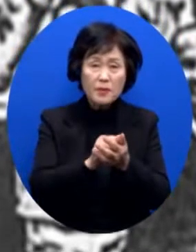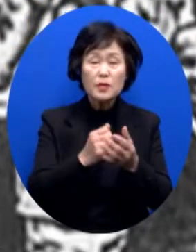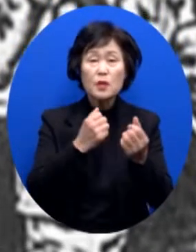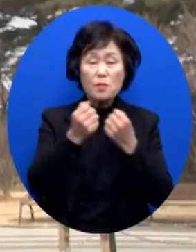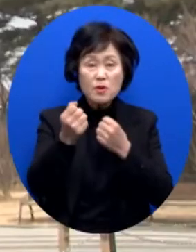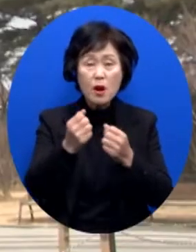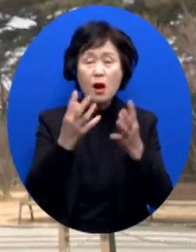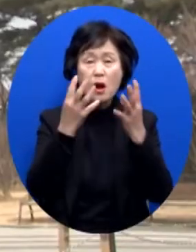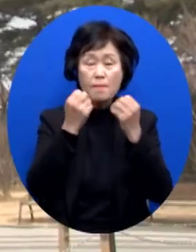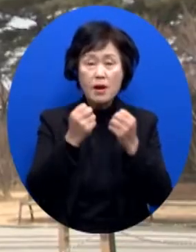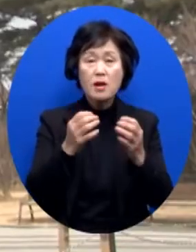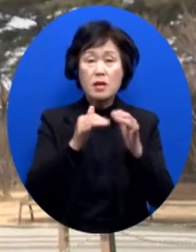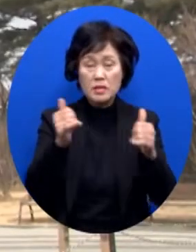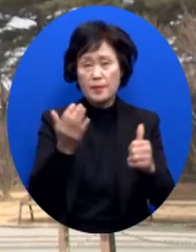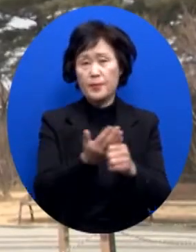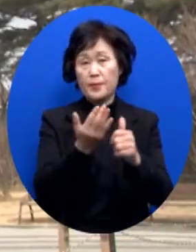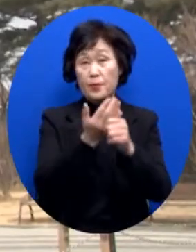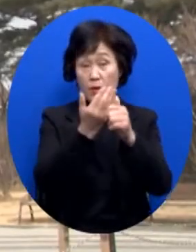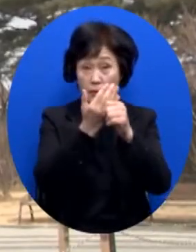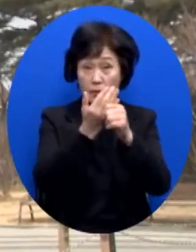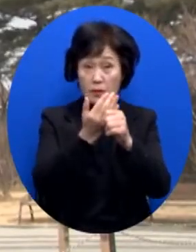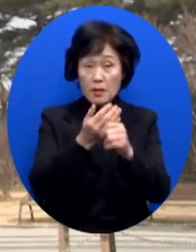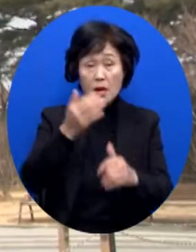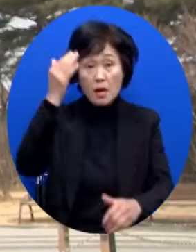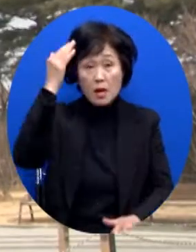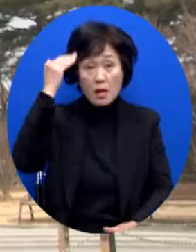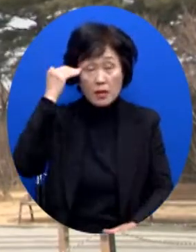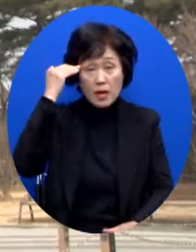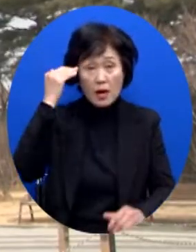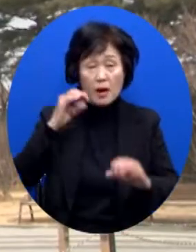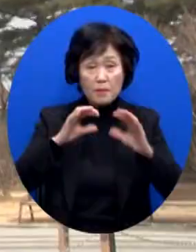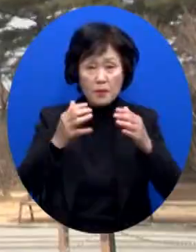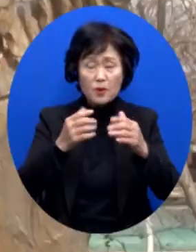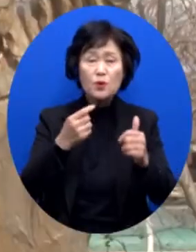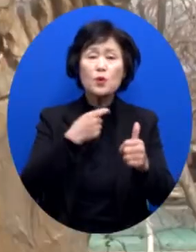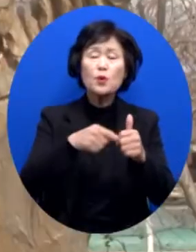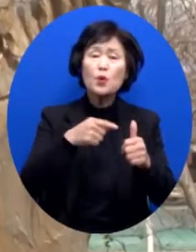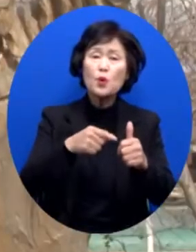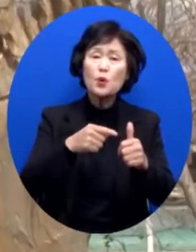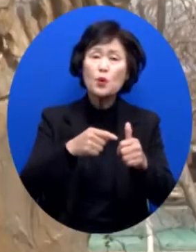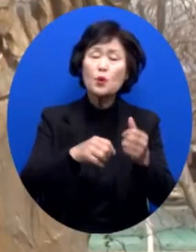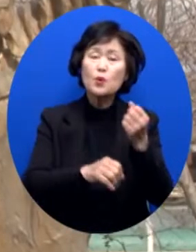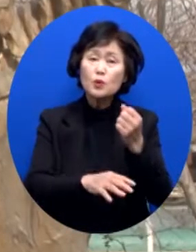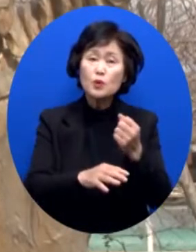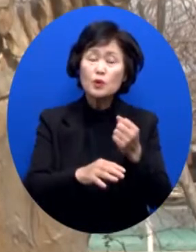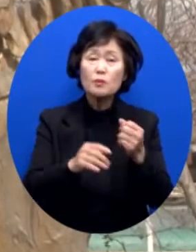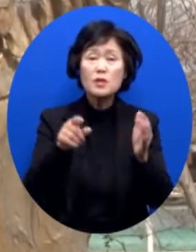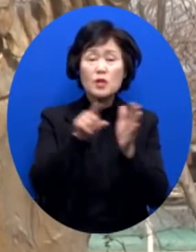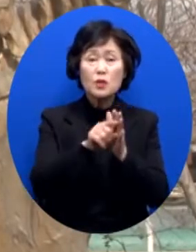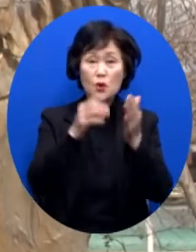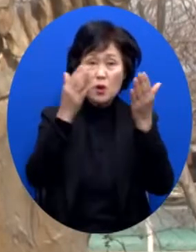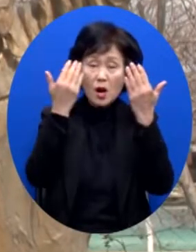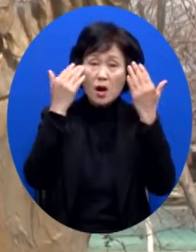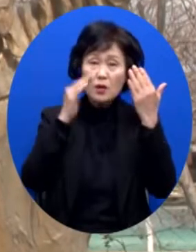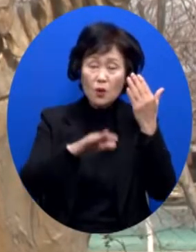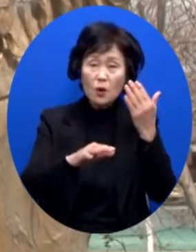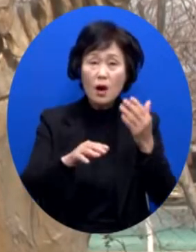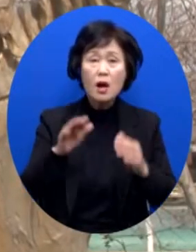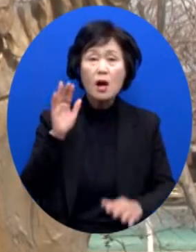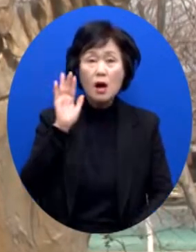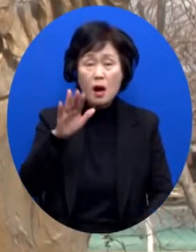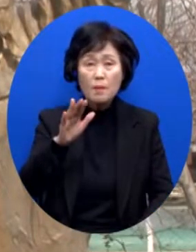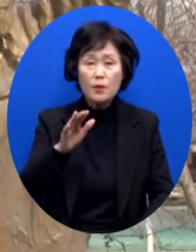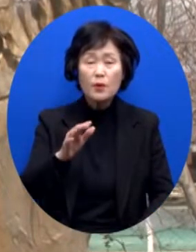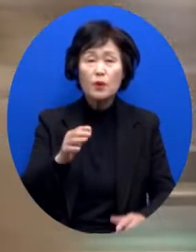왔습니다 하지만 대한민국 교육 역사의 산실인 기독교 학교가 건학 이념에 따른 교육을 실현할 수 없는